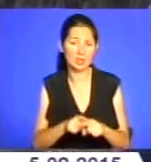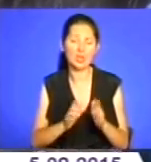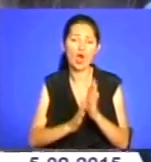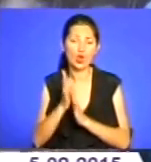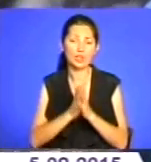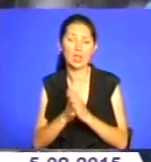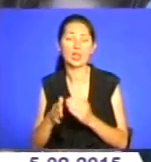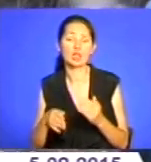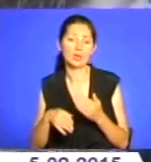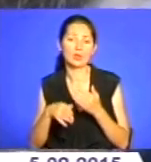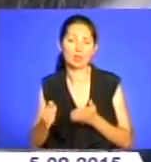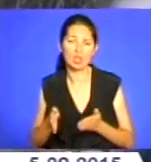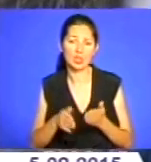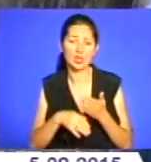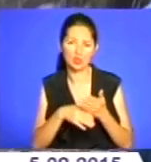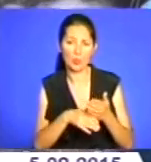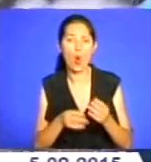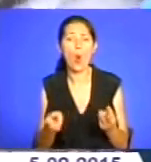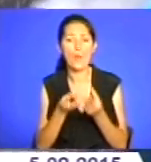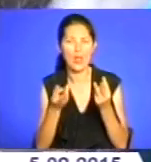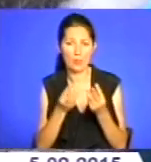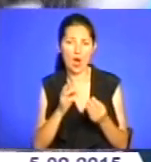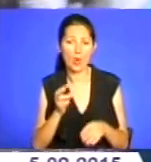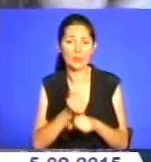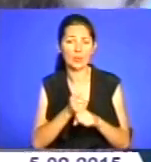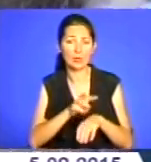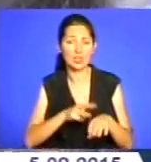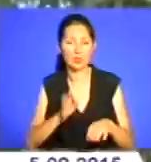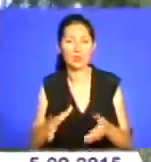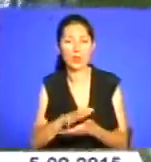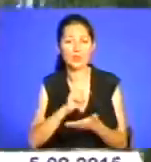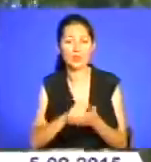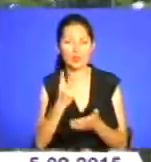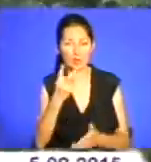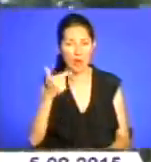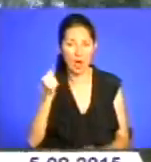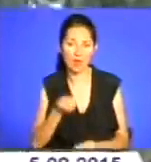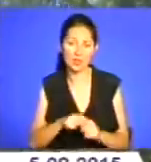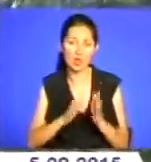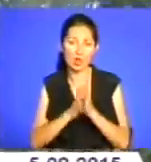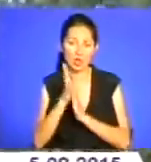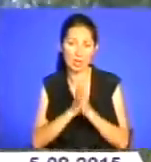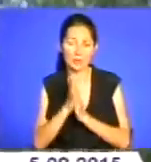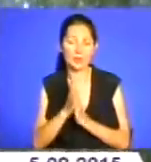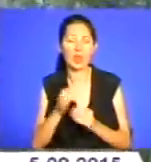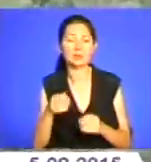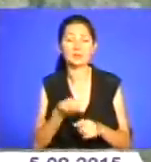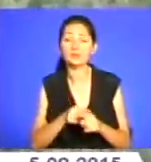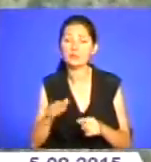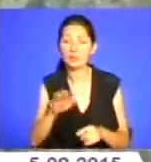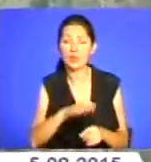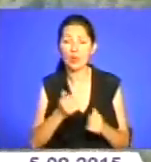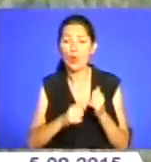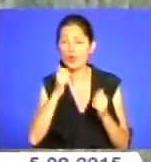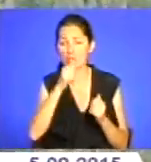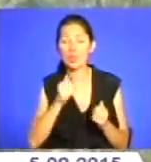працівниками міліції було знищено близько 2 гектарів вказаних рослин. Зі слів правоохоронців, на цій території майже щороку виростає